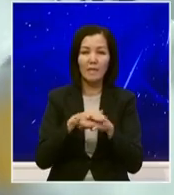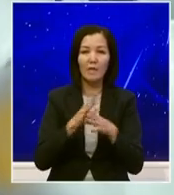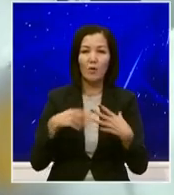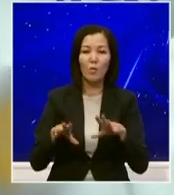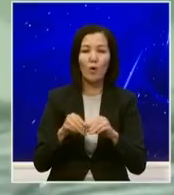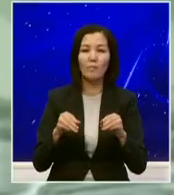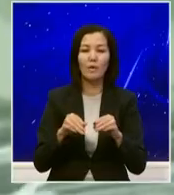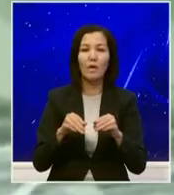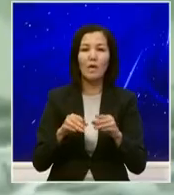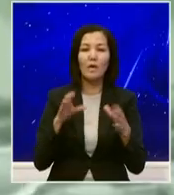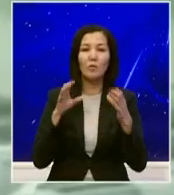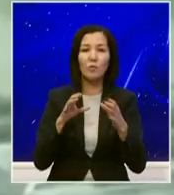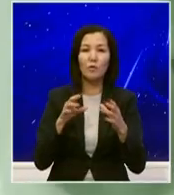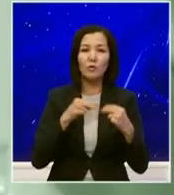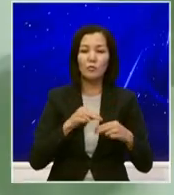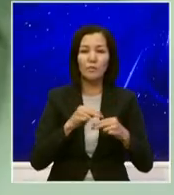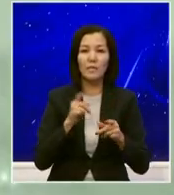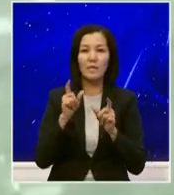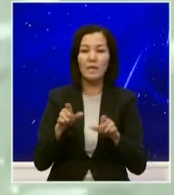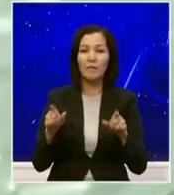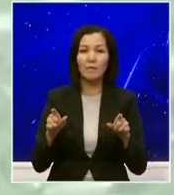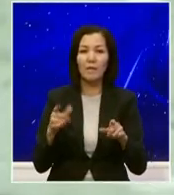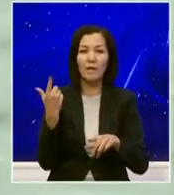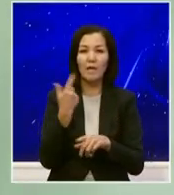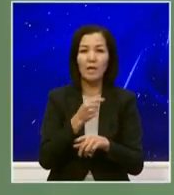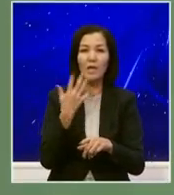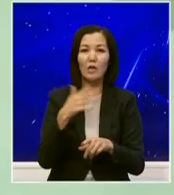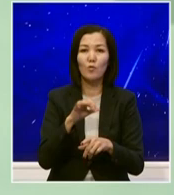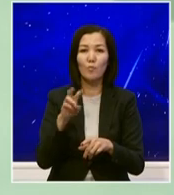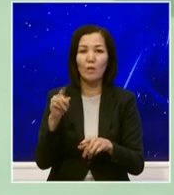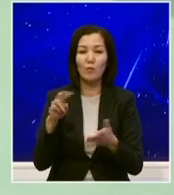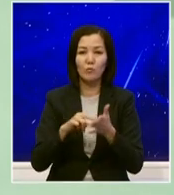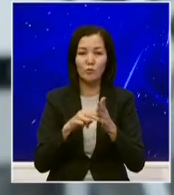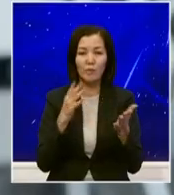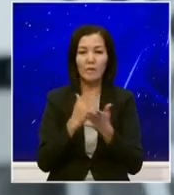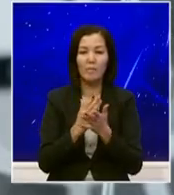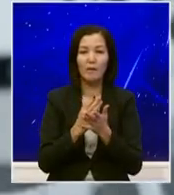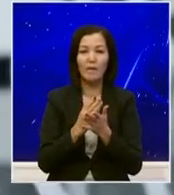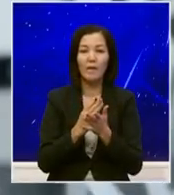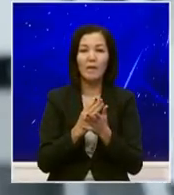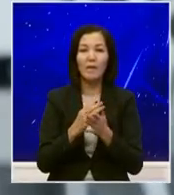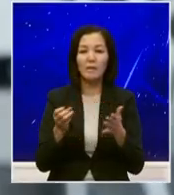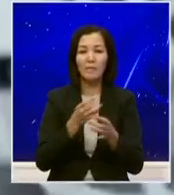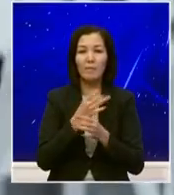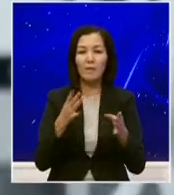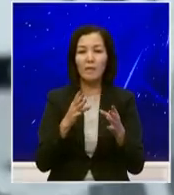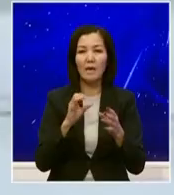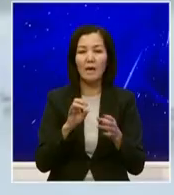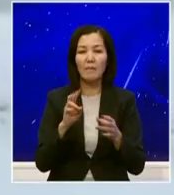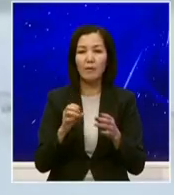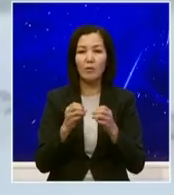көлікте істейтін адамдар. Жалпы қытайлық жаңа жылға дейін 50 миллион адамға екпе жасау көздеп отыр. Ай күнтізбесі бойынша мереке ақпанның